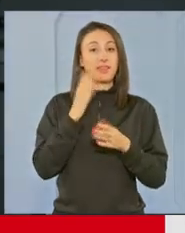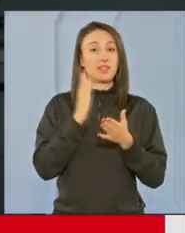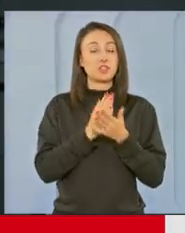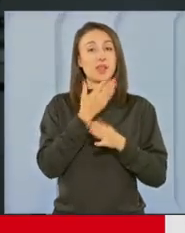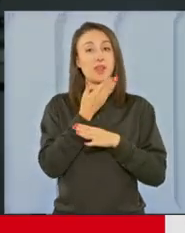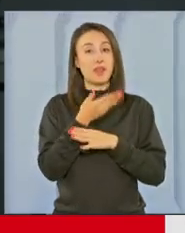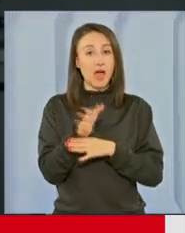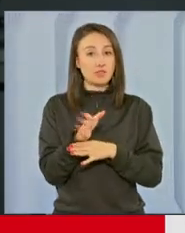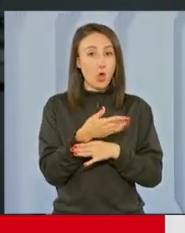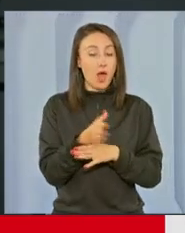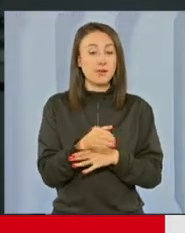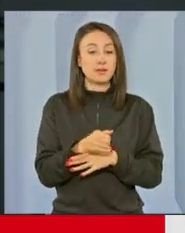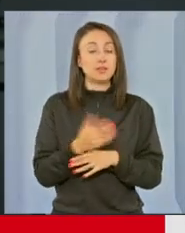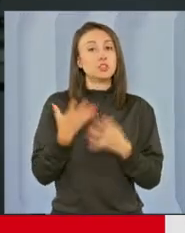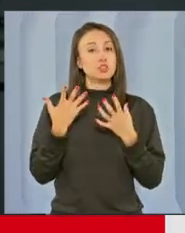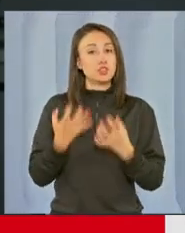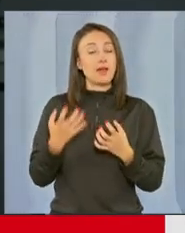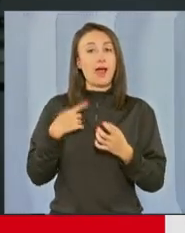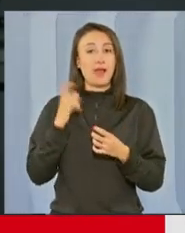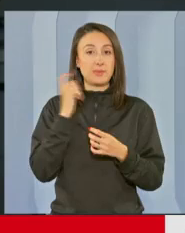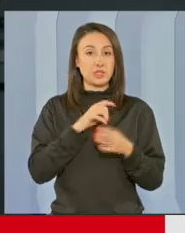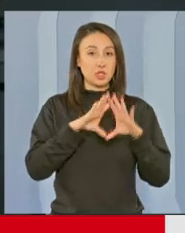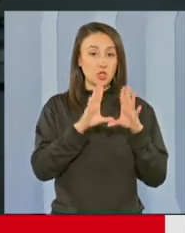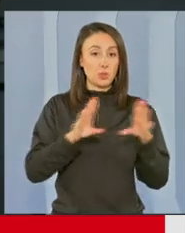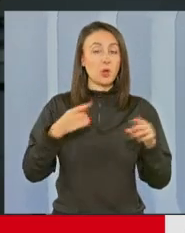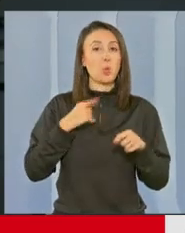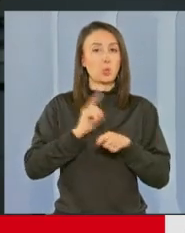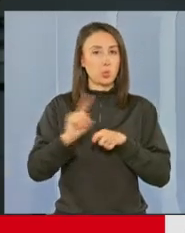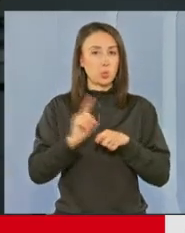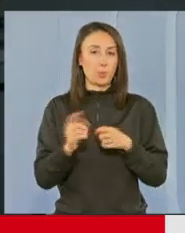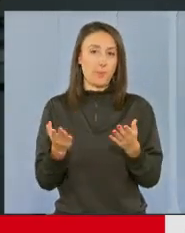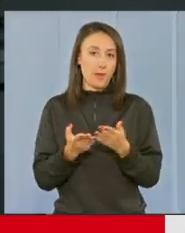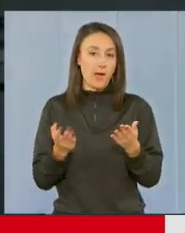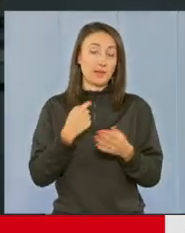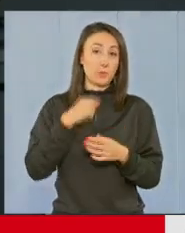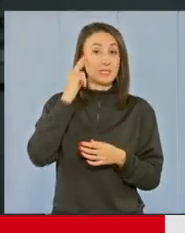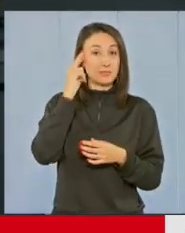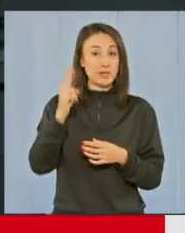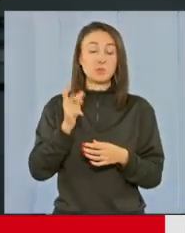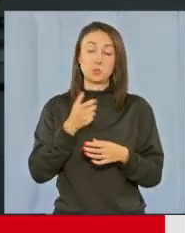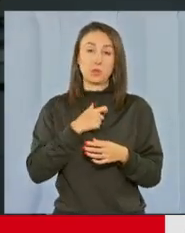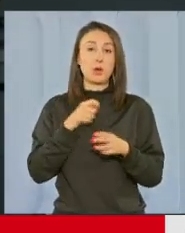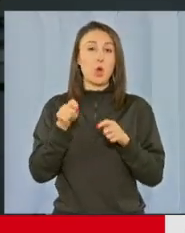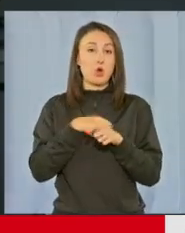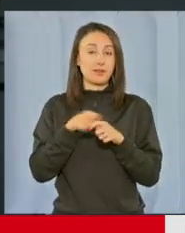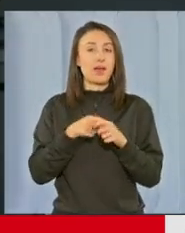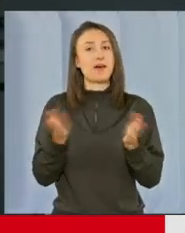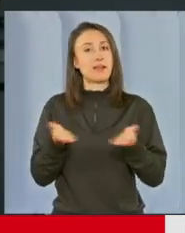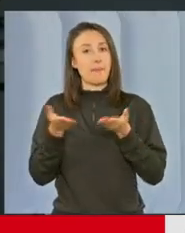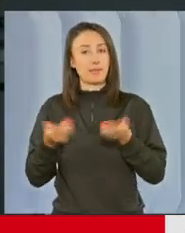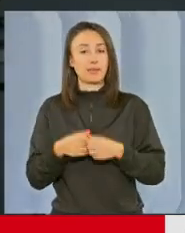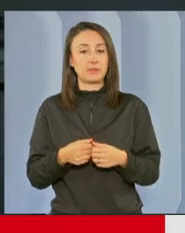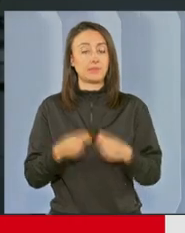națională. Ceea ce a lipsit României și este un lucru pe care sper să-l putem corecta cât mai repede în Parlament, a